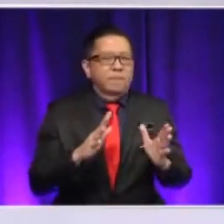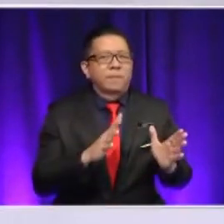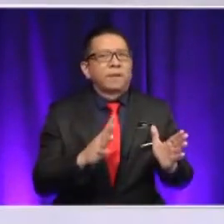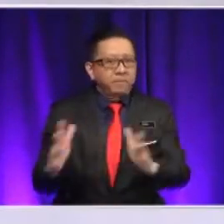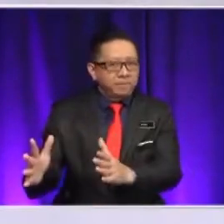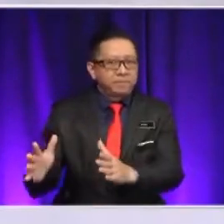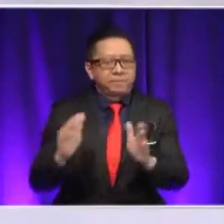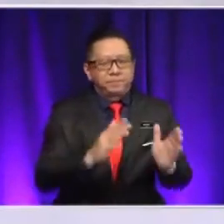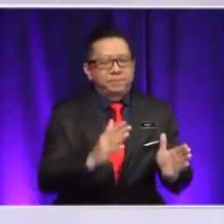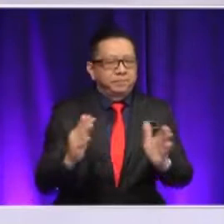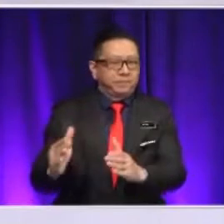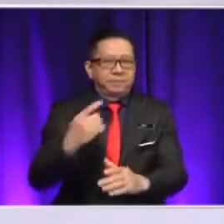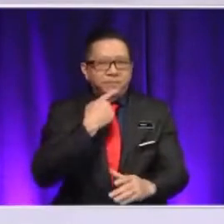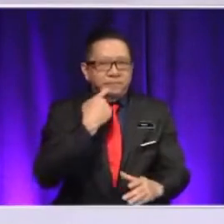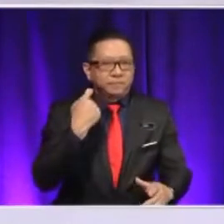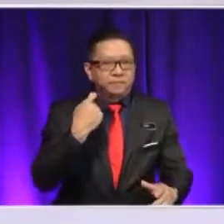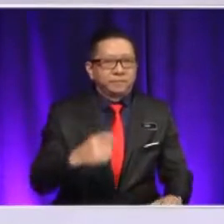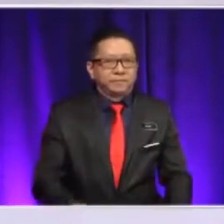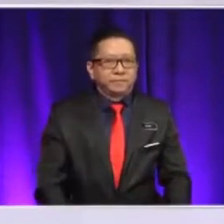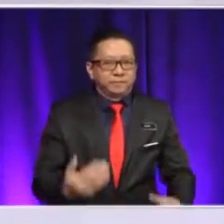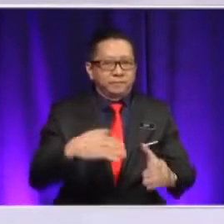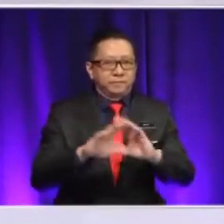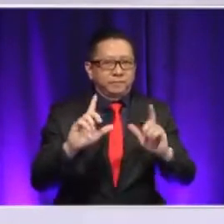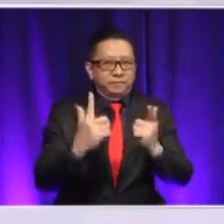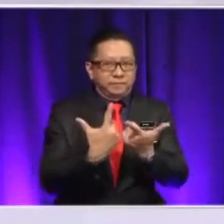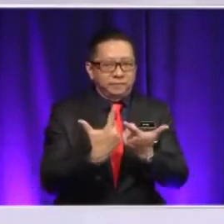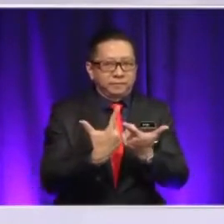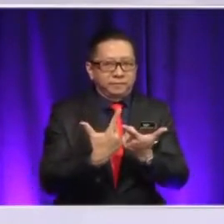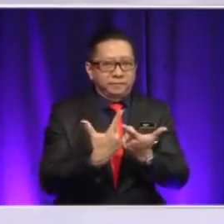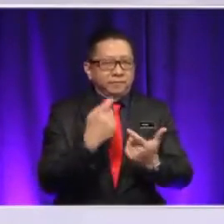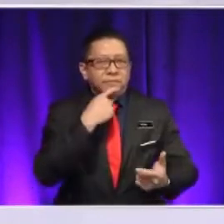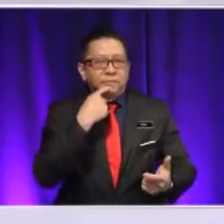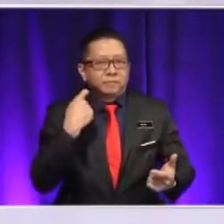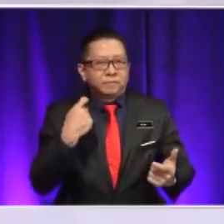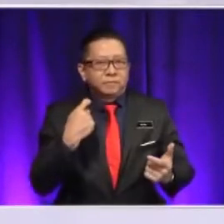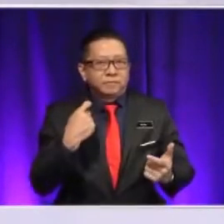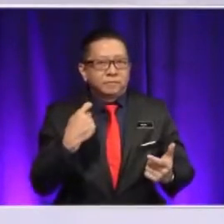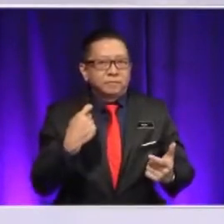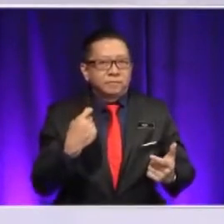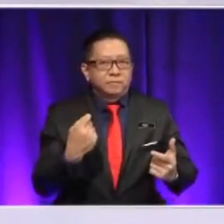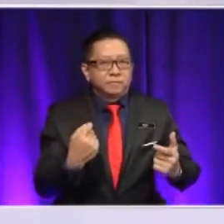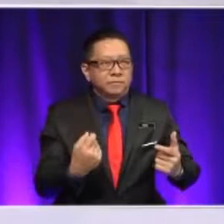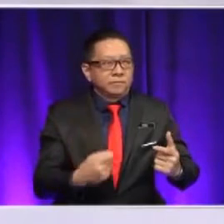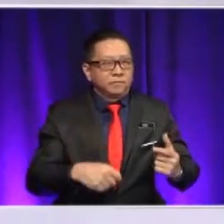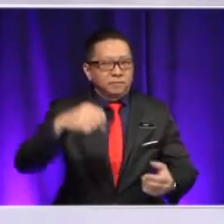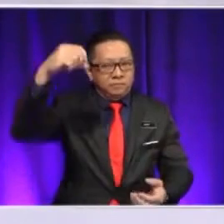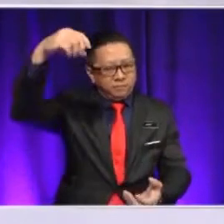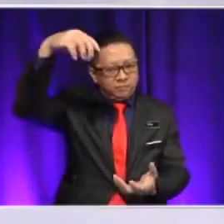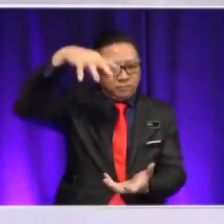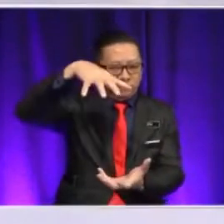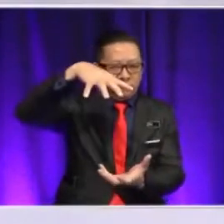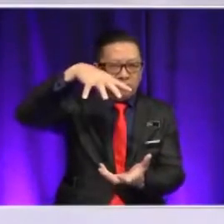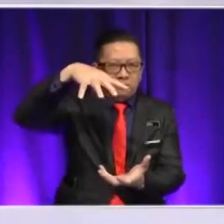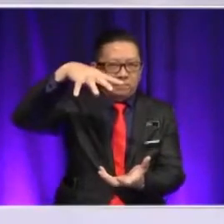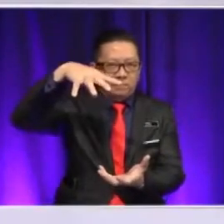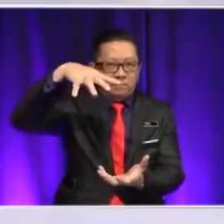kering mengke Abang invite kalau dan kelas kita boleh Sari kita keringkan sama ada kita jemur di bawah cahaya matahari ataupun